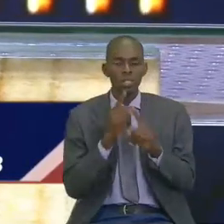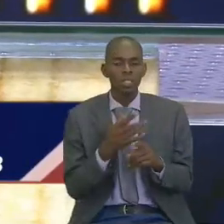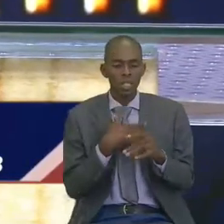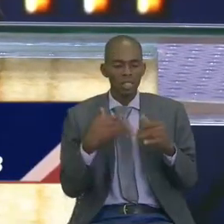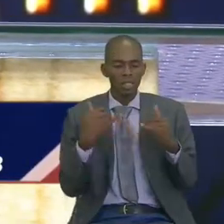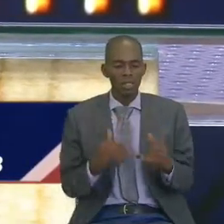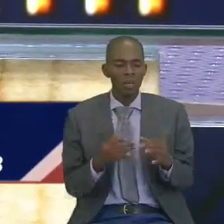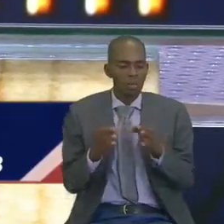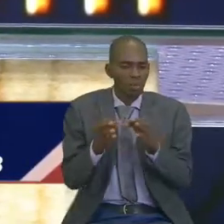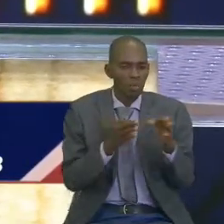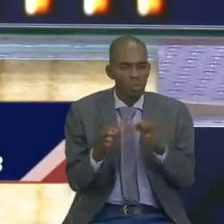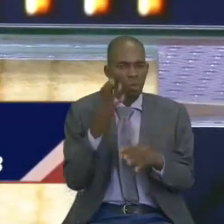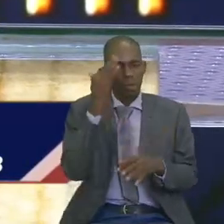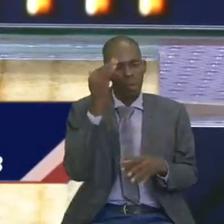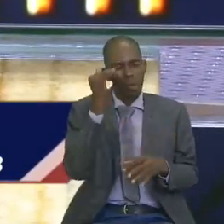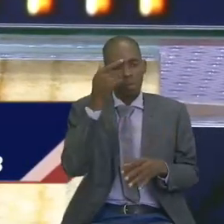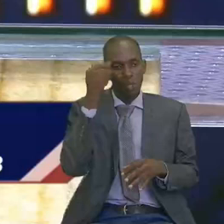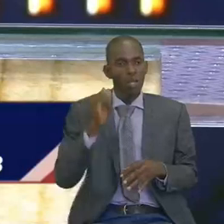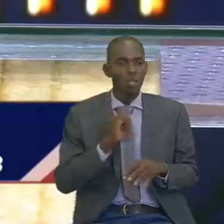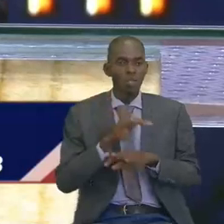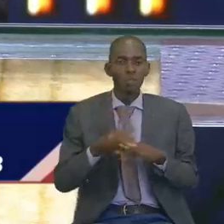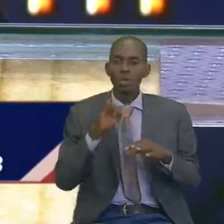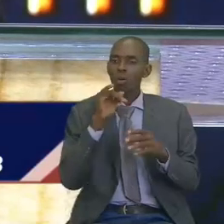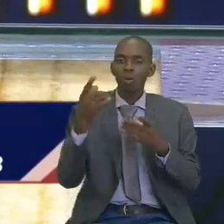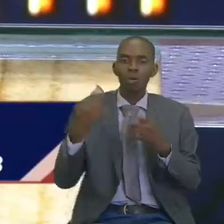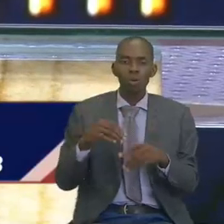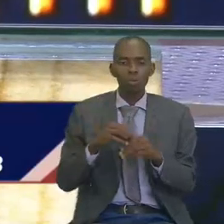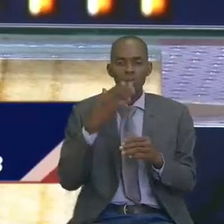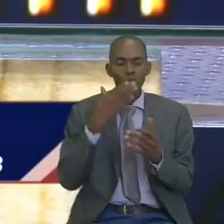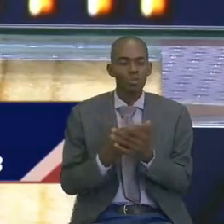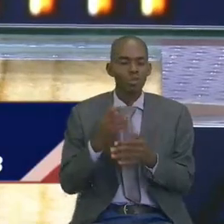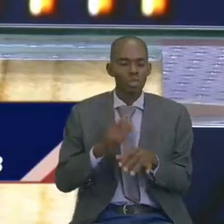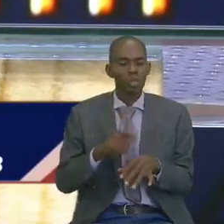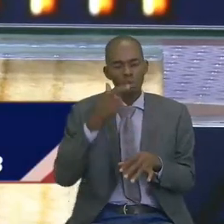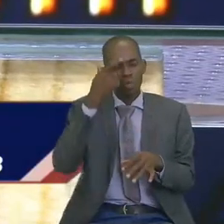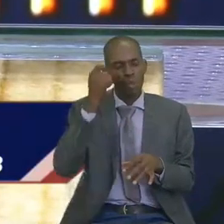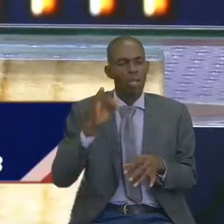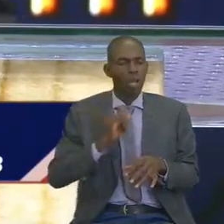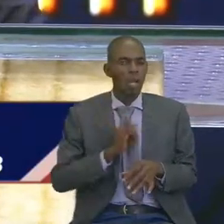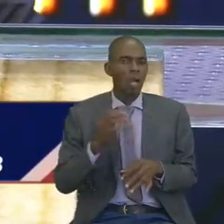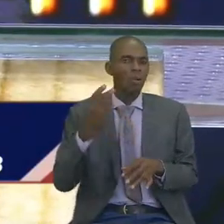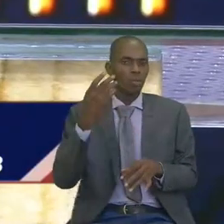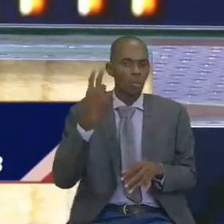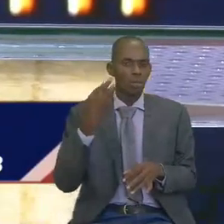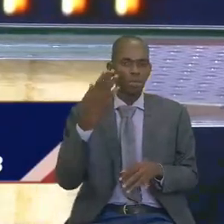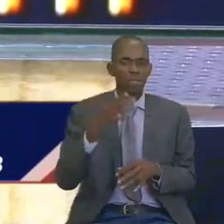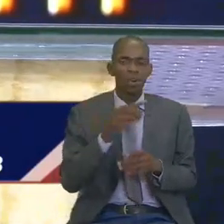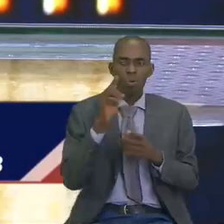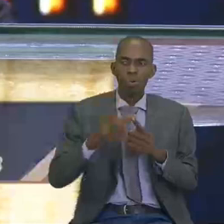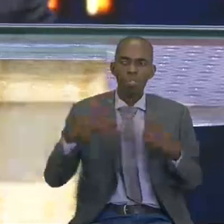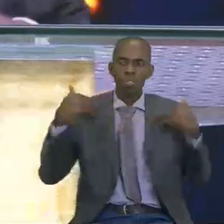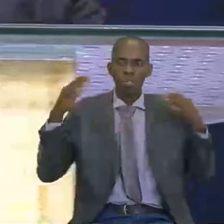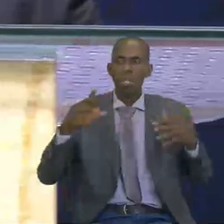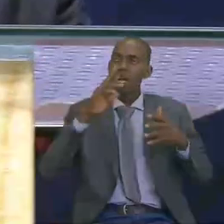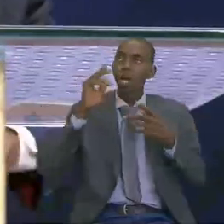quoi, je ne suis pas venu à temps. Parce que lorsque je venais de Dieu, depuis le ciel, dans les